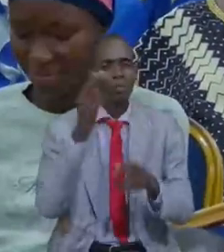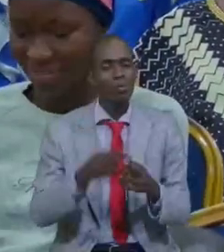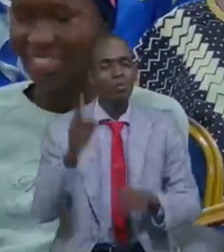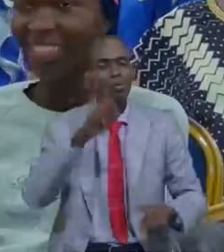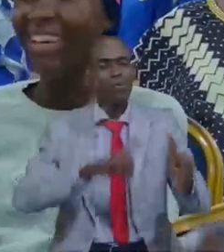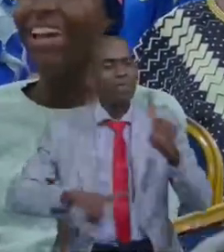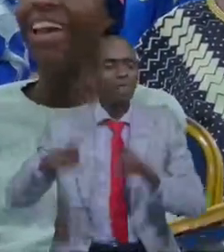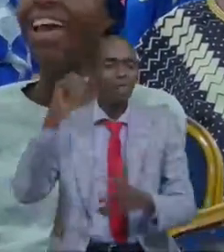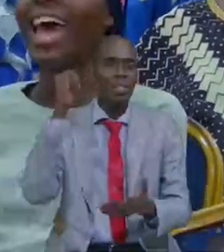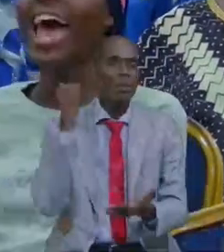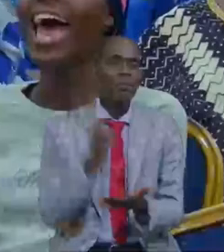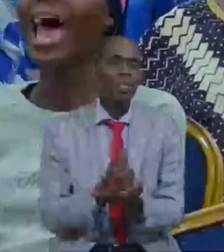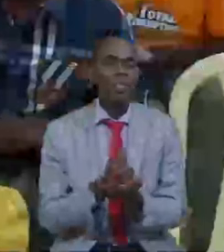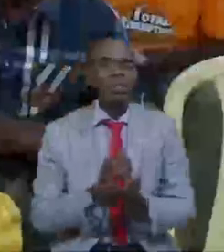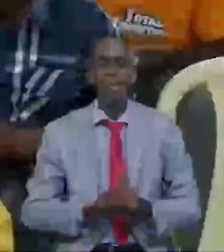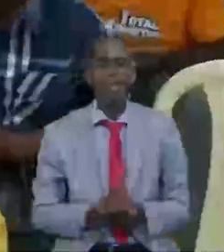amen.